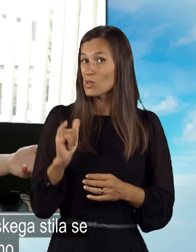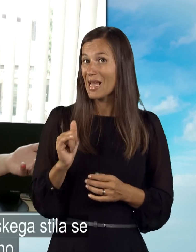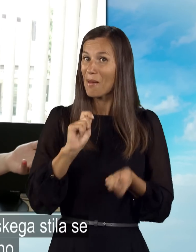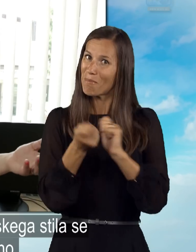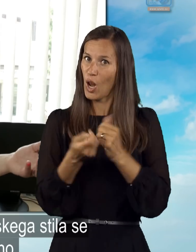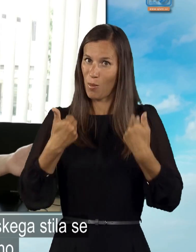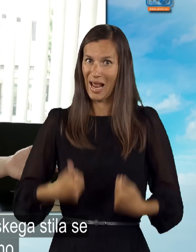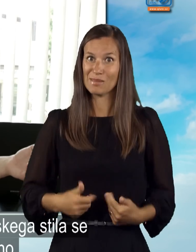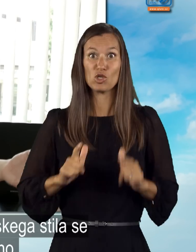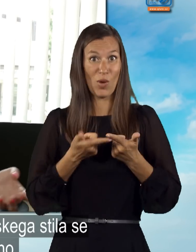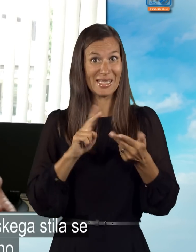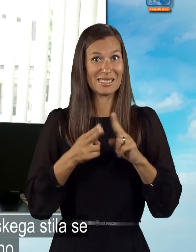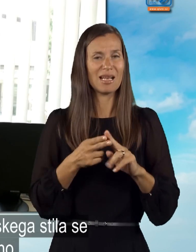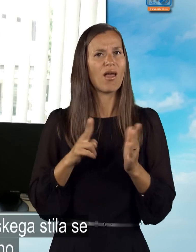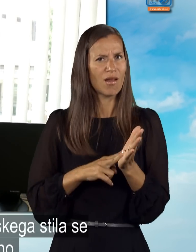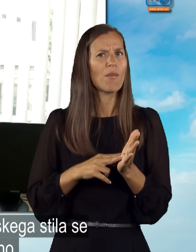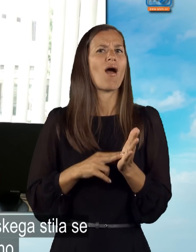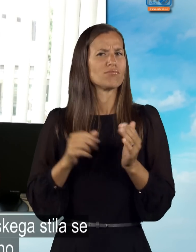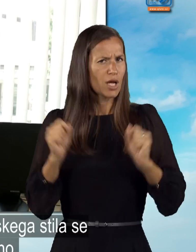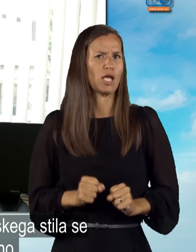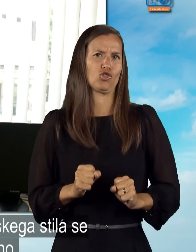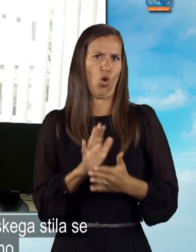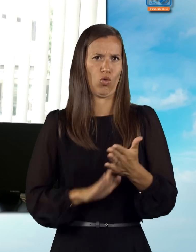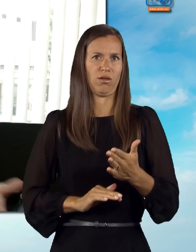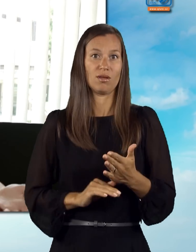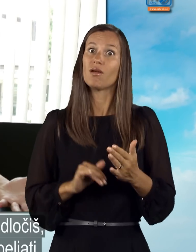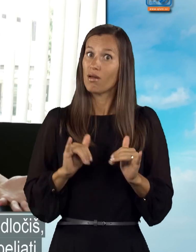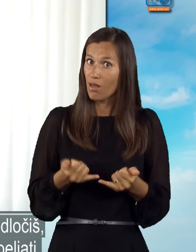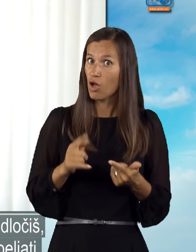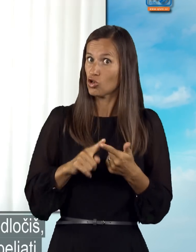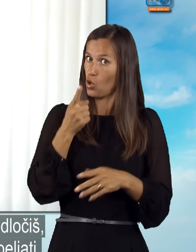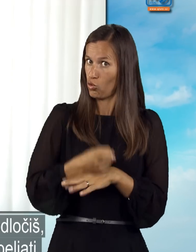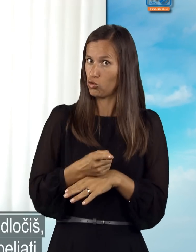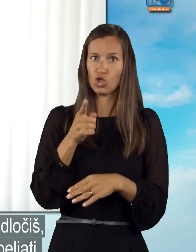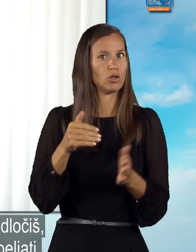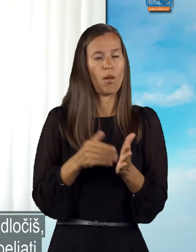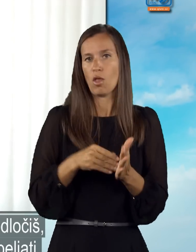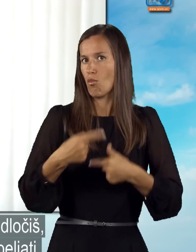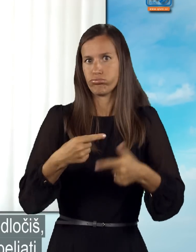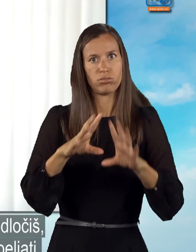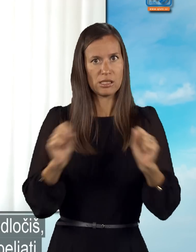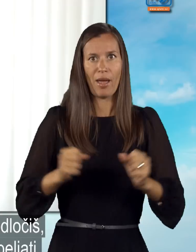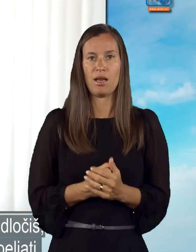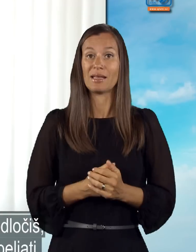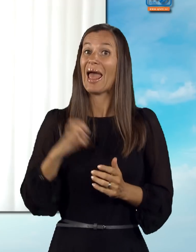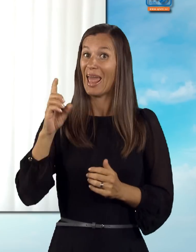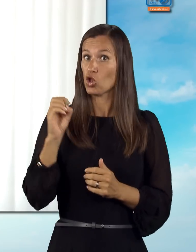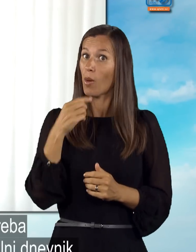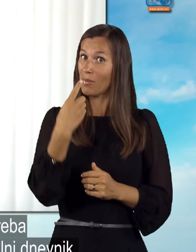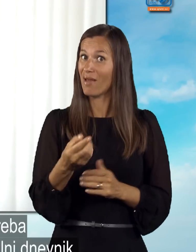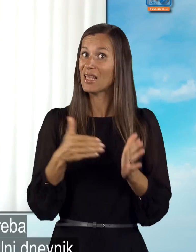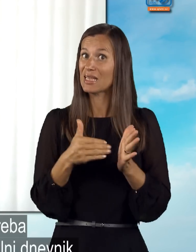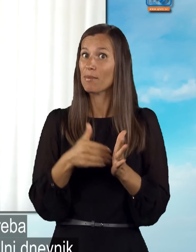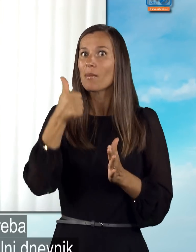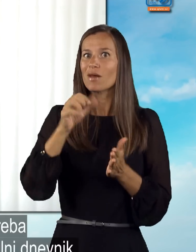Vsake preobrazbe življenjskega stila se je treba lotiti resno. In ja, ko se enkrat odločiš, pol je treba to speljati. Edo pravi,